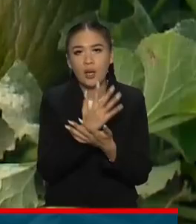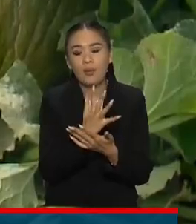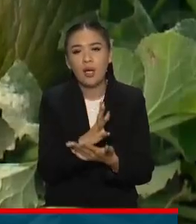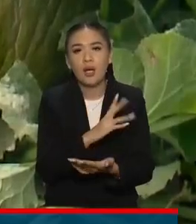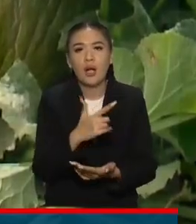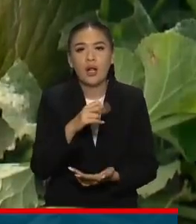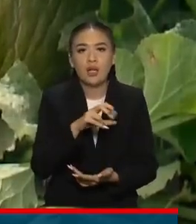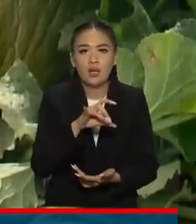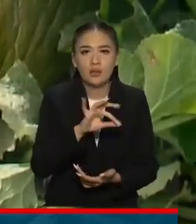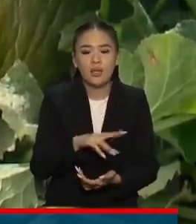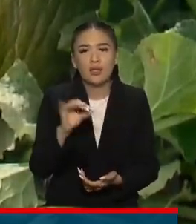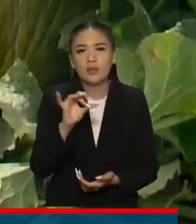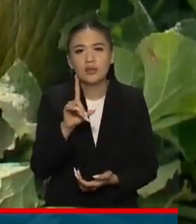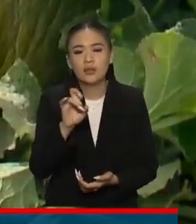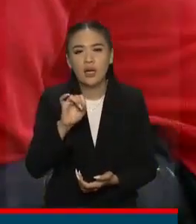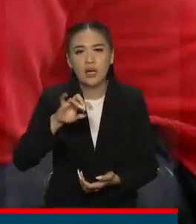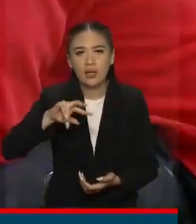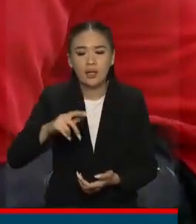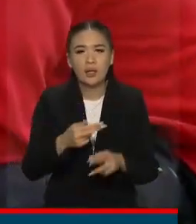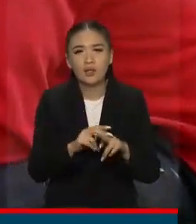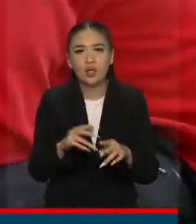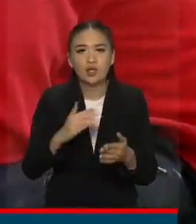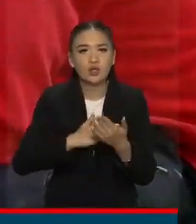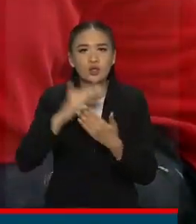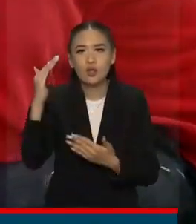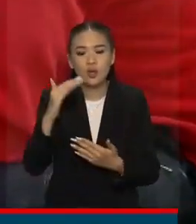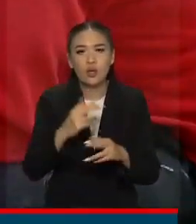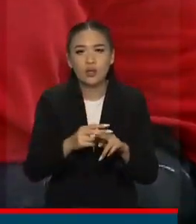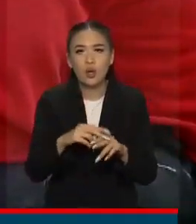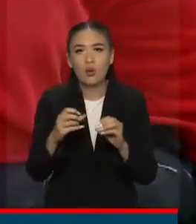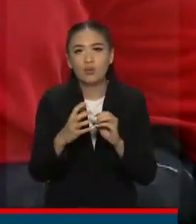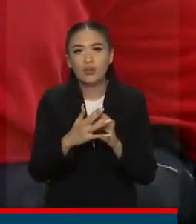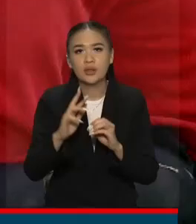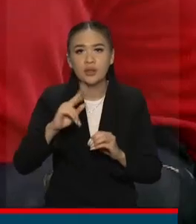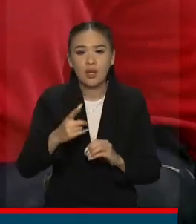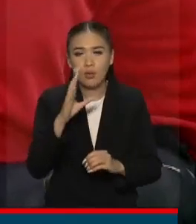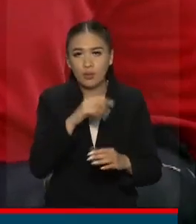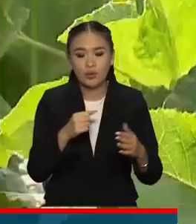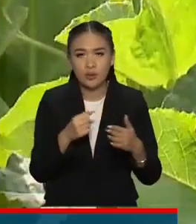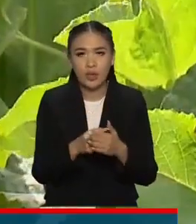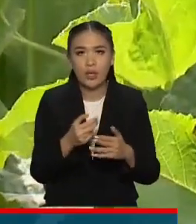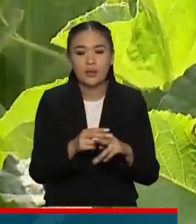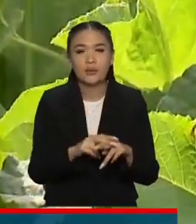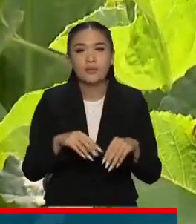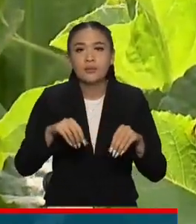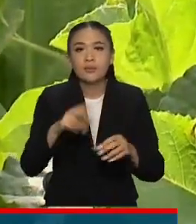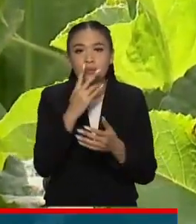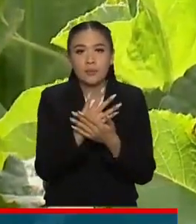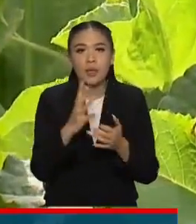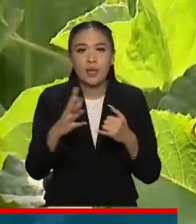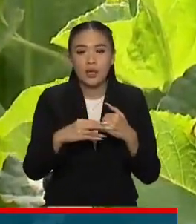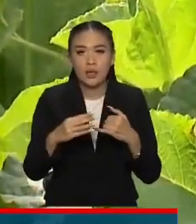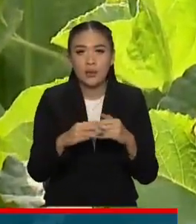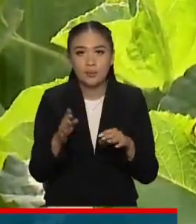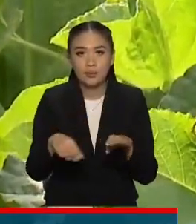голландиялық сорттың өнімділігі өте жоғары. Ал жергілікті әміренің салмағы 15 келіге дейін тартады. Салмақтың шамадан тыс артуы жердің құнарымен